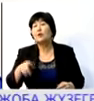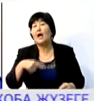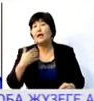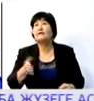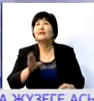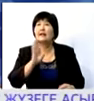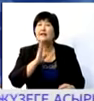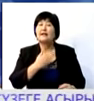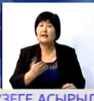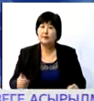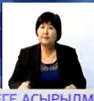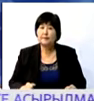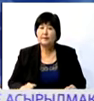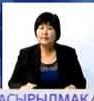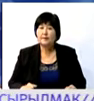қыздар.